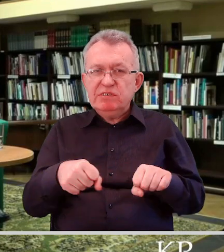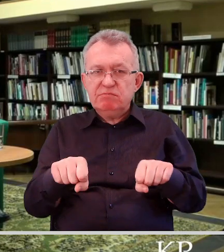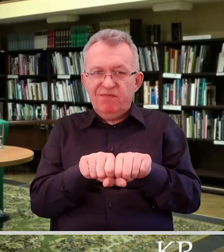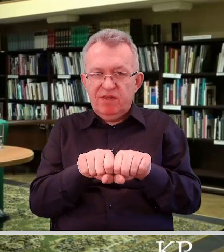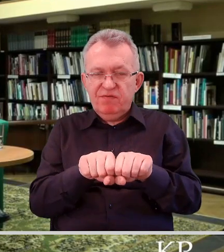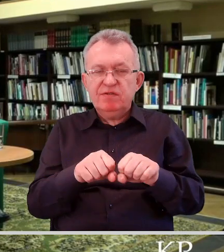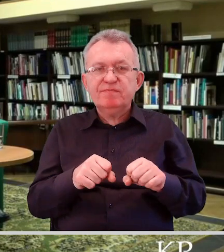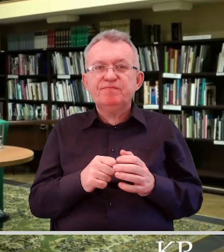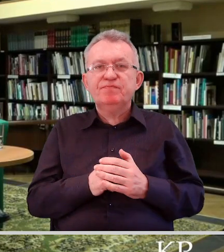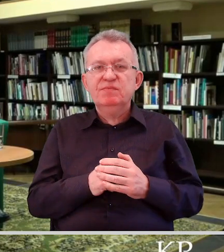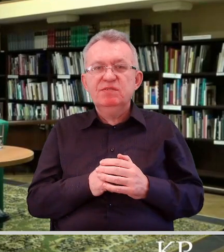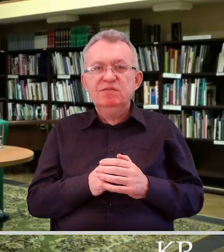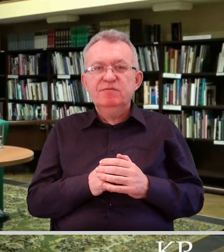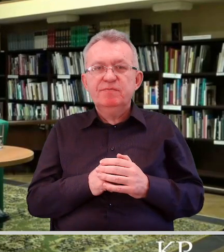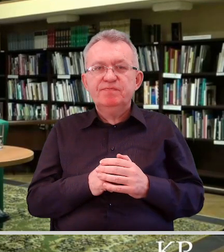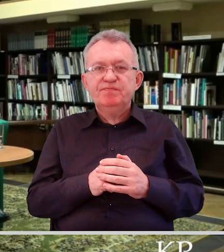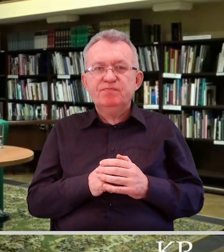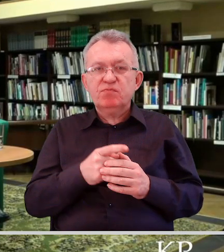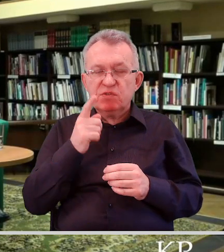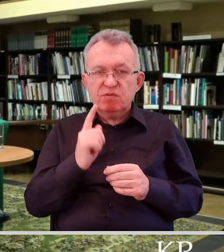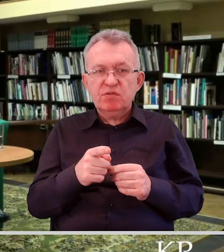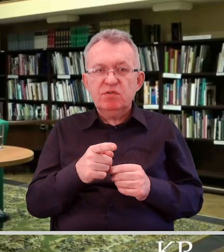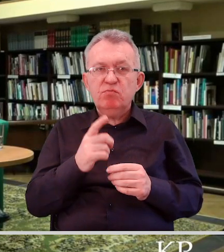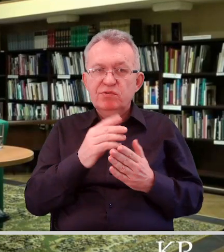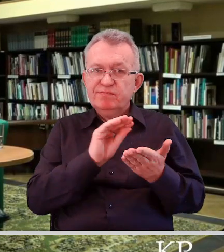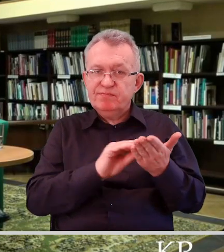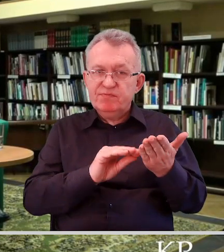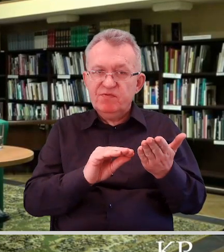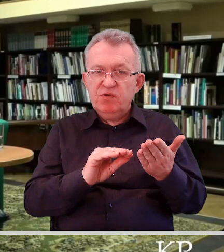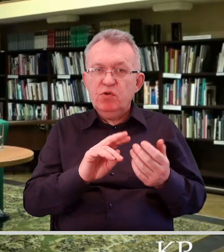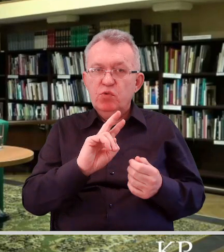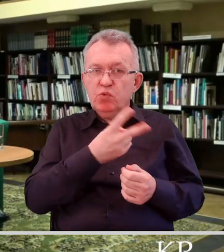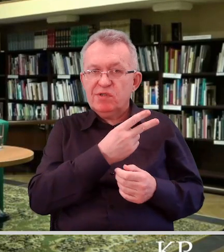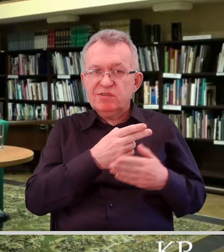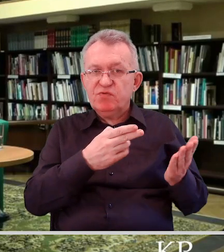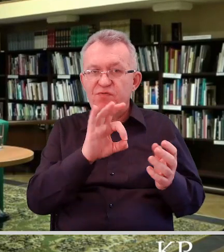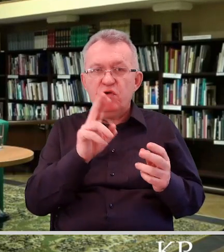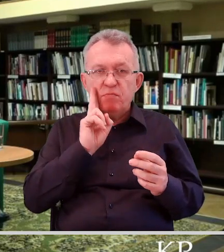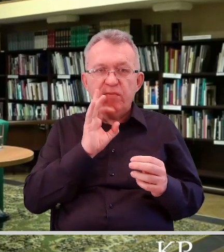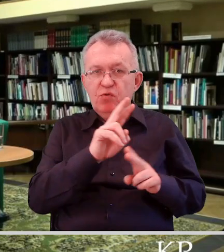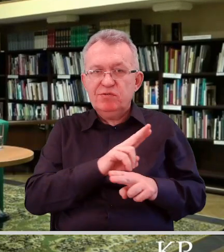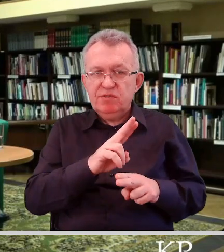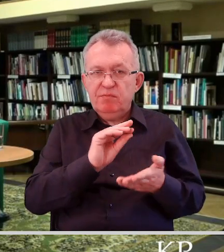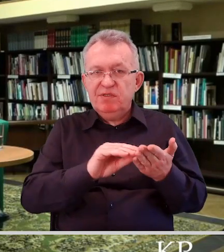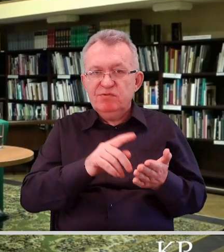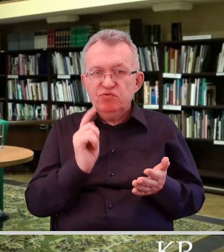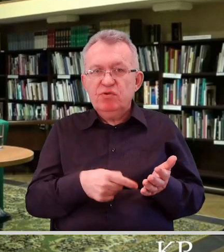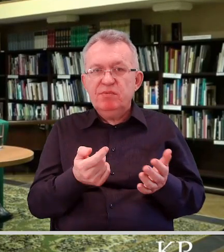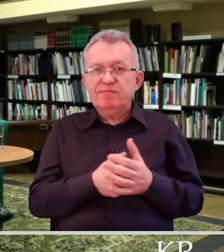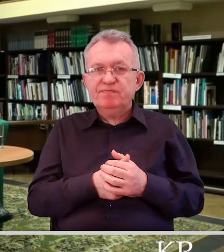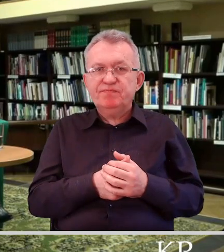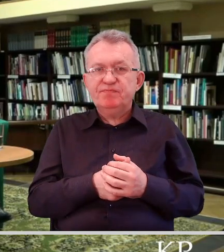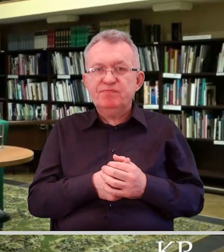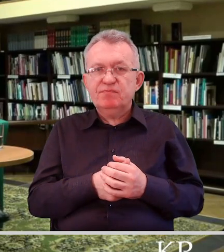sprawiedliwości takiej rodzinnej, należałoby też opisać drugą rodzinę. Tak, tak, tak. No w